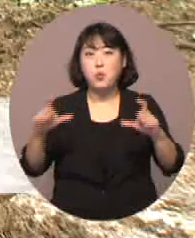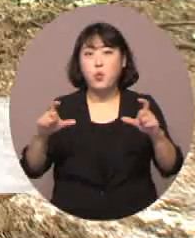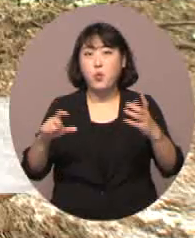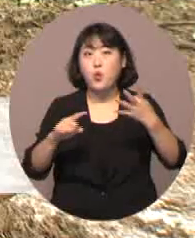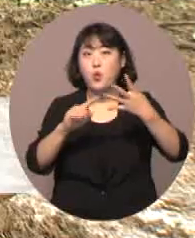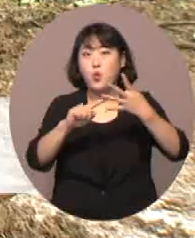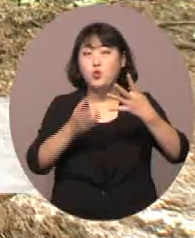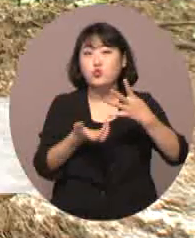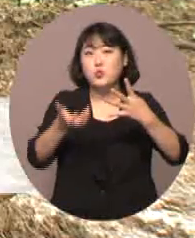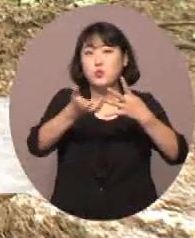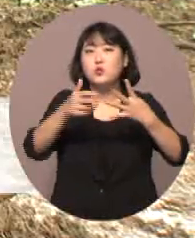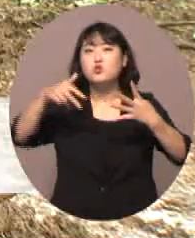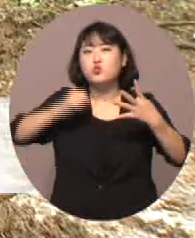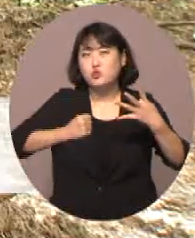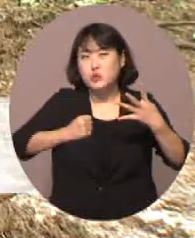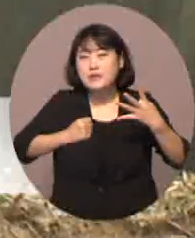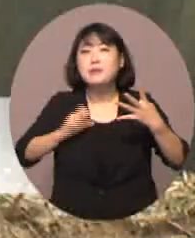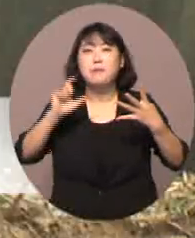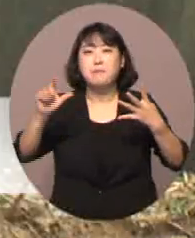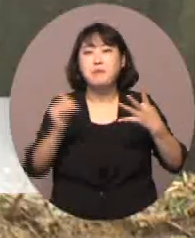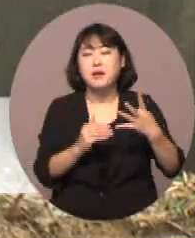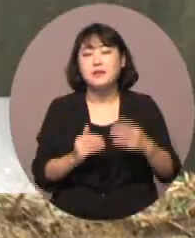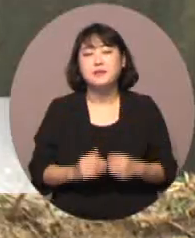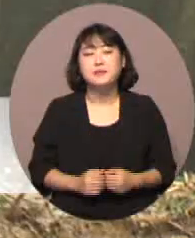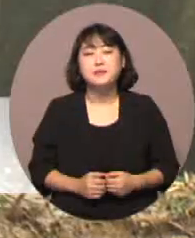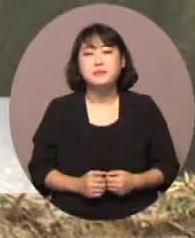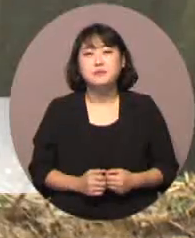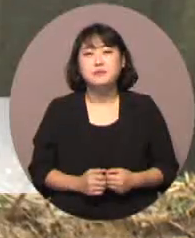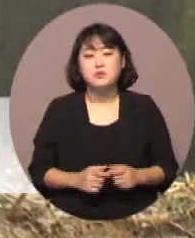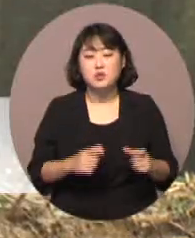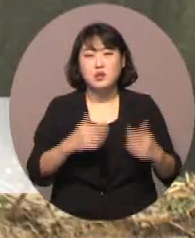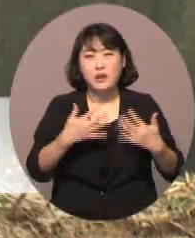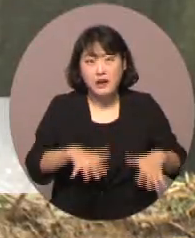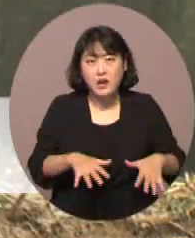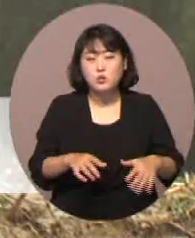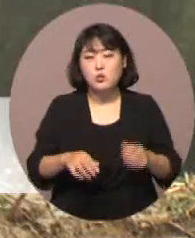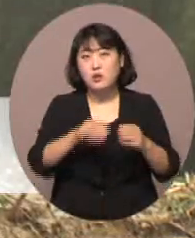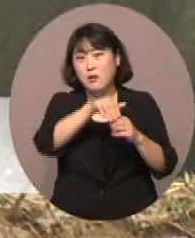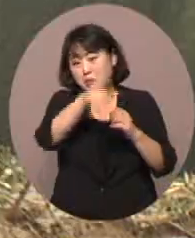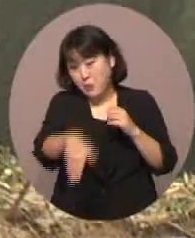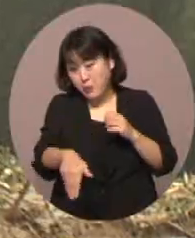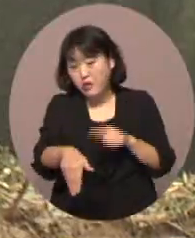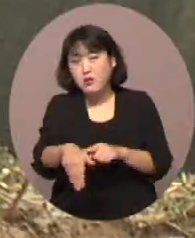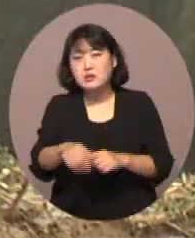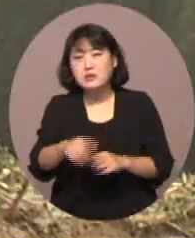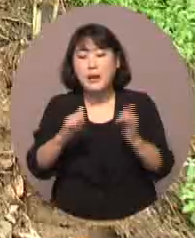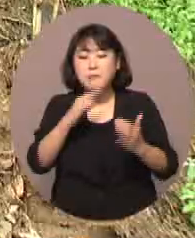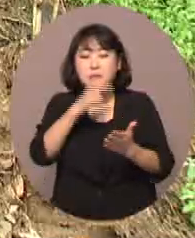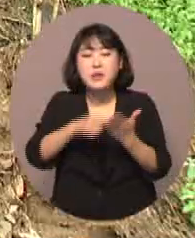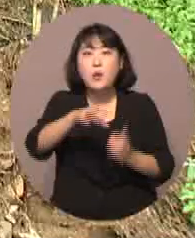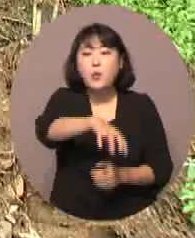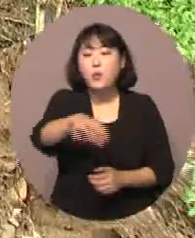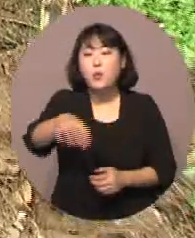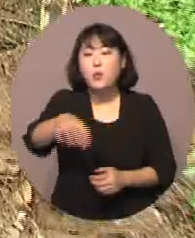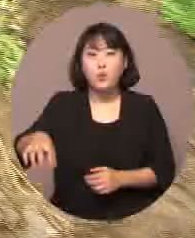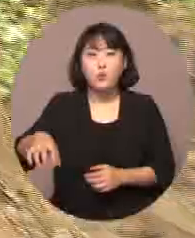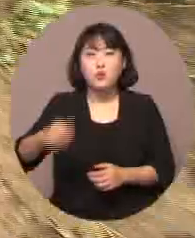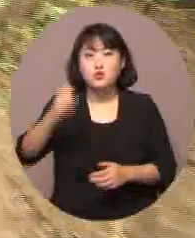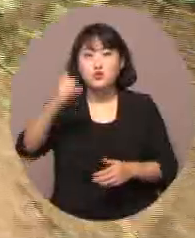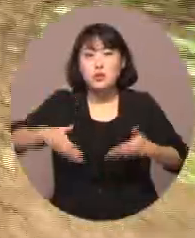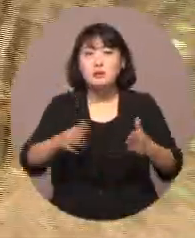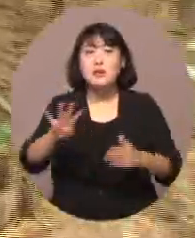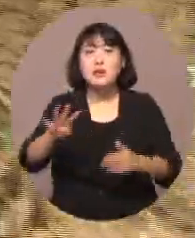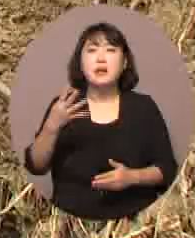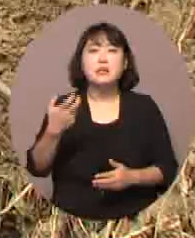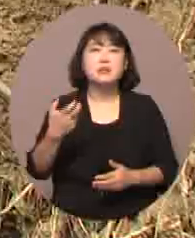주의 단계로 발령했습니다 충남도는 산사태 취약지와 급경사지 등 인명 피해가 우려되는 돈의 400 이은